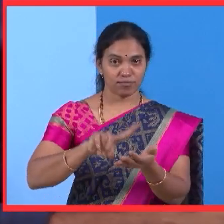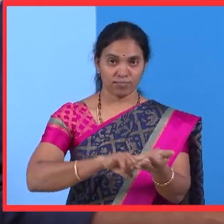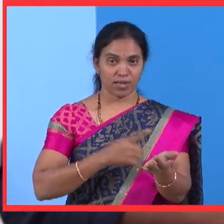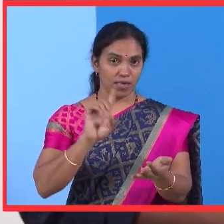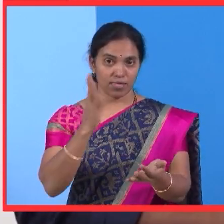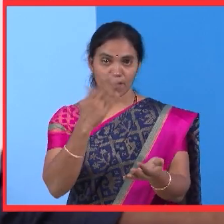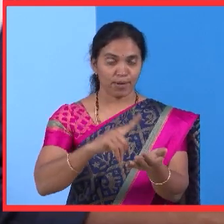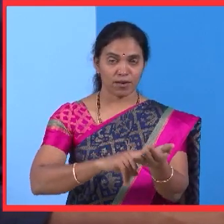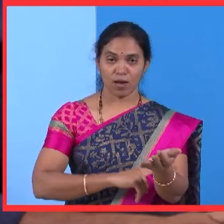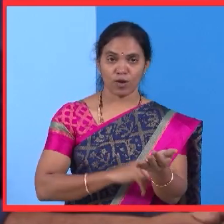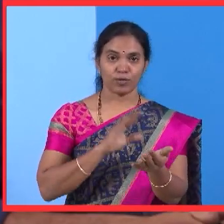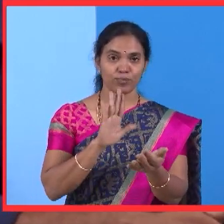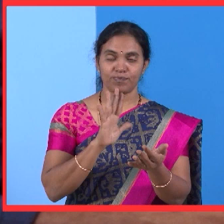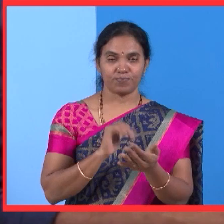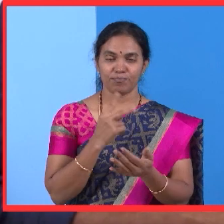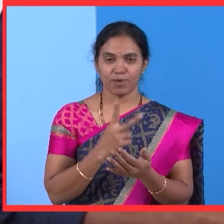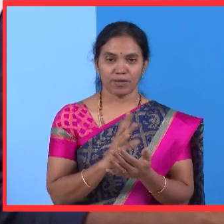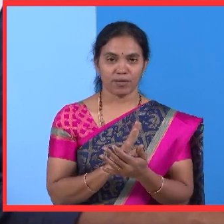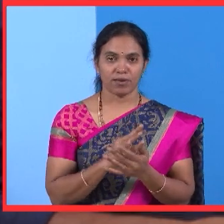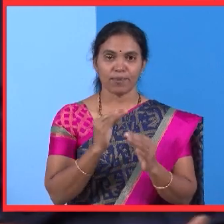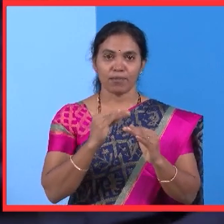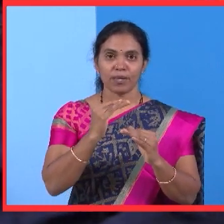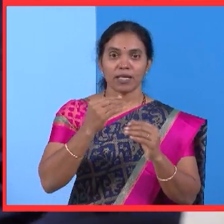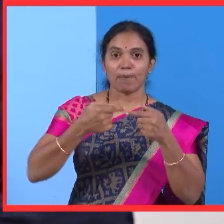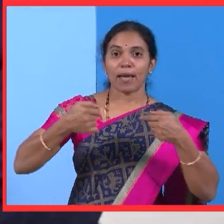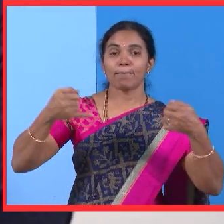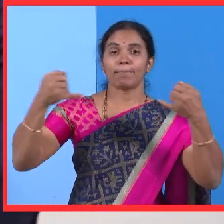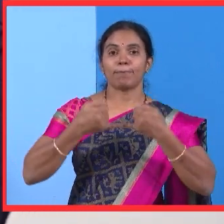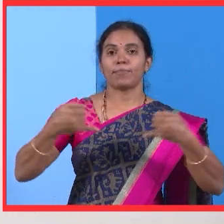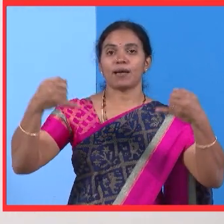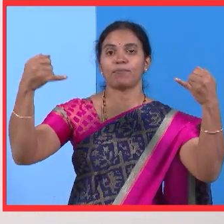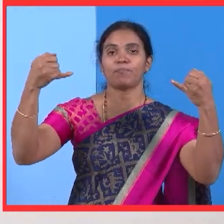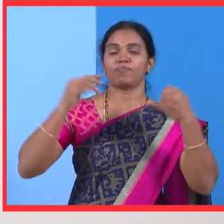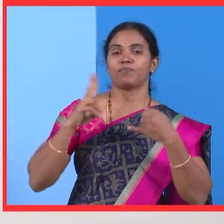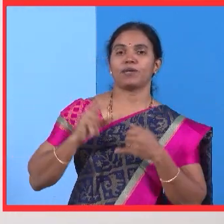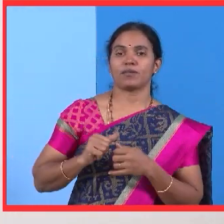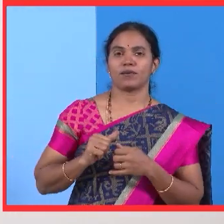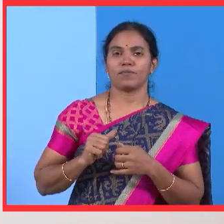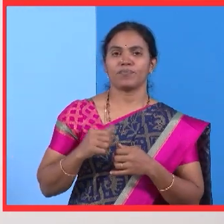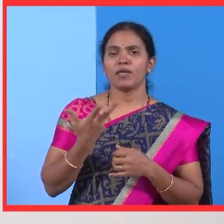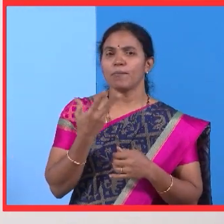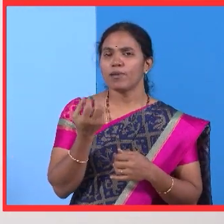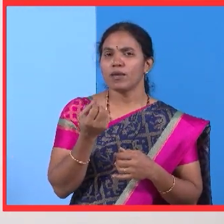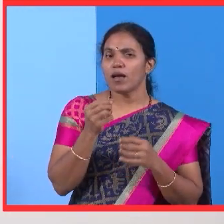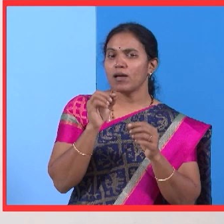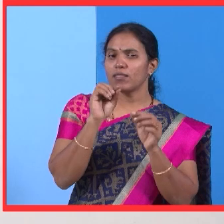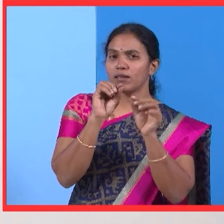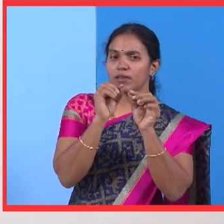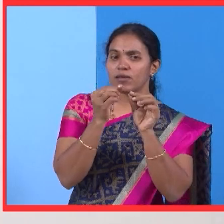என்றால் முதலில் தீர்க்கரேகை அட்சரேகை இரண்டையும் பொறுத்து எத்தனை